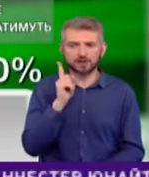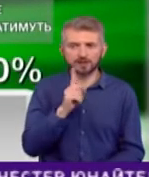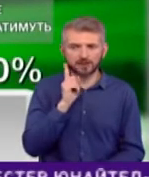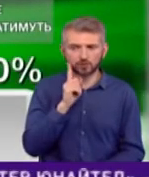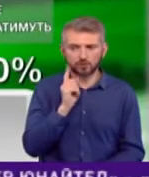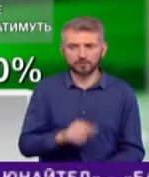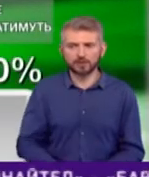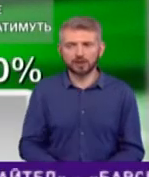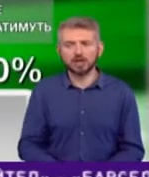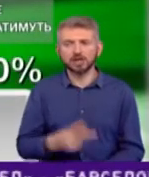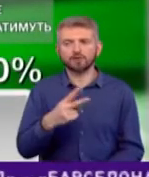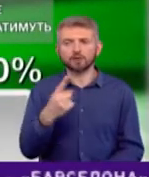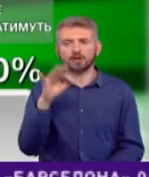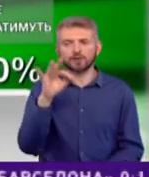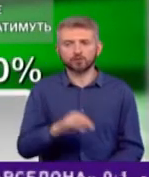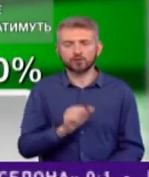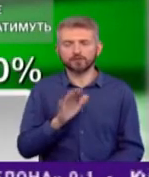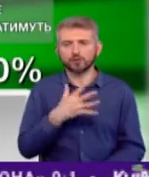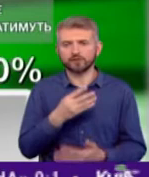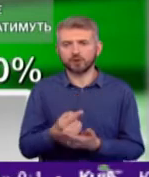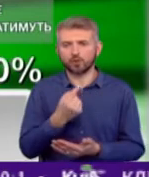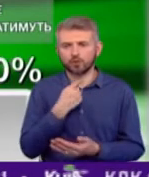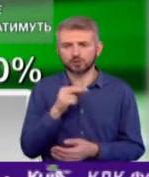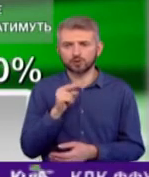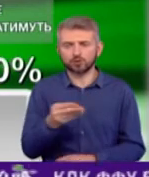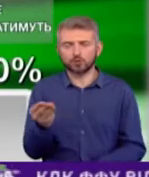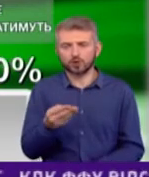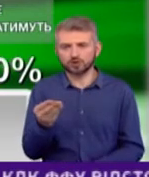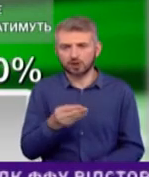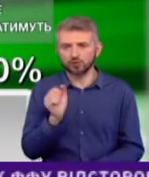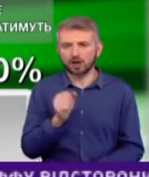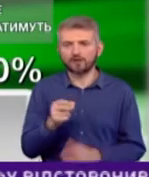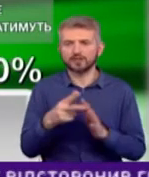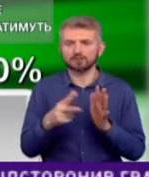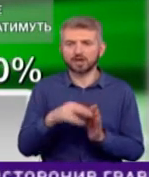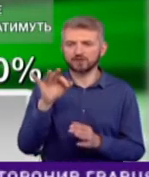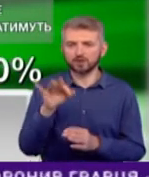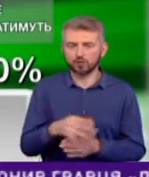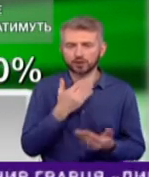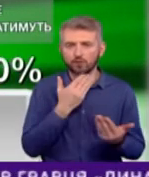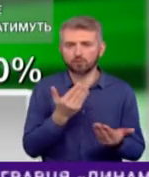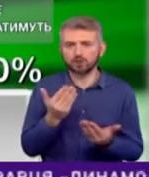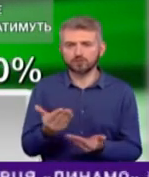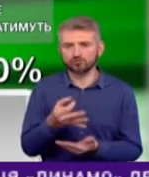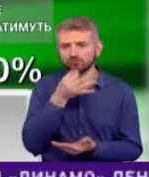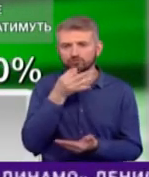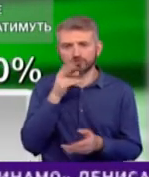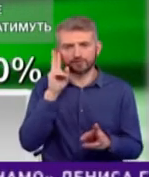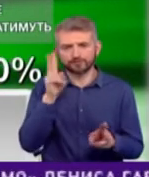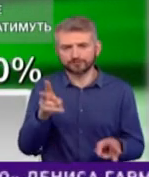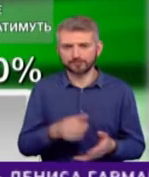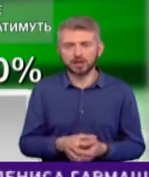Зеленського. 21% віддадуть свій голос Петрові Порошенку, а 18% опитаних ще не